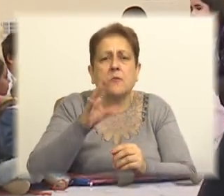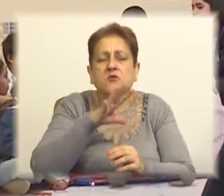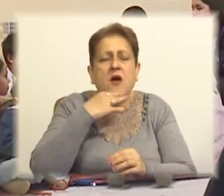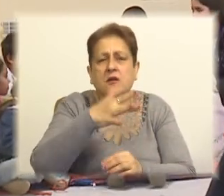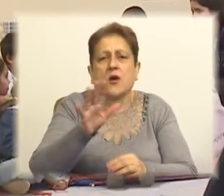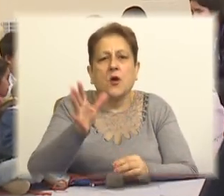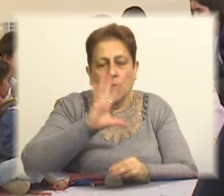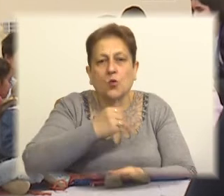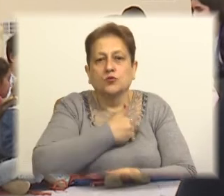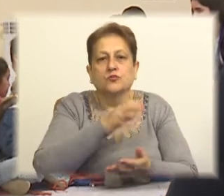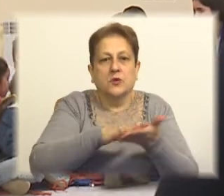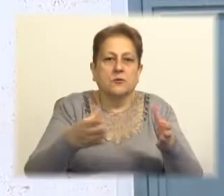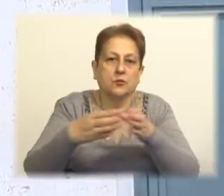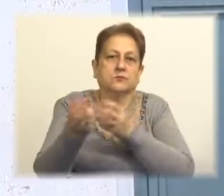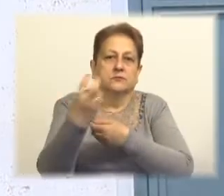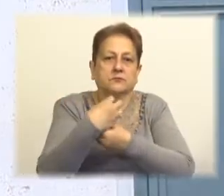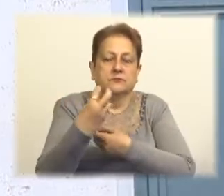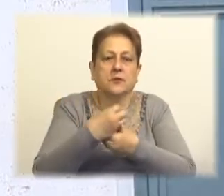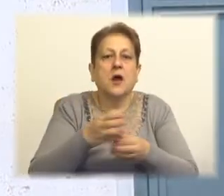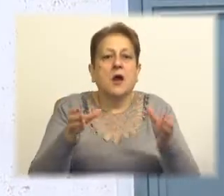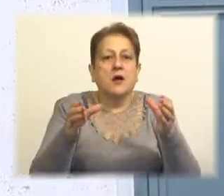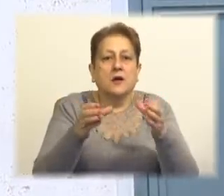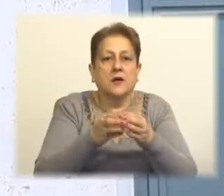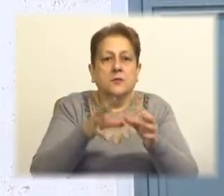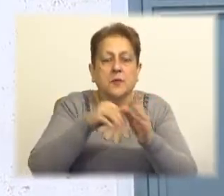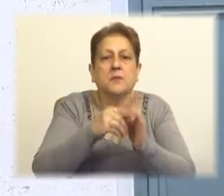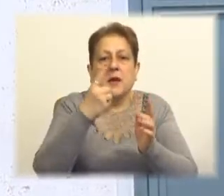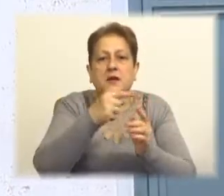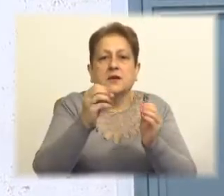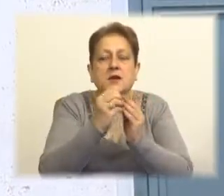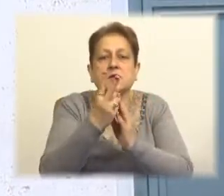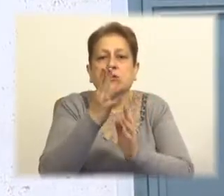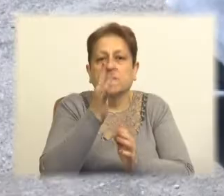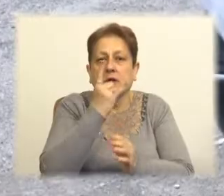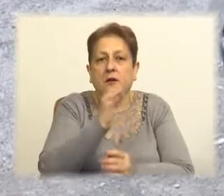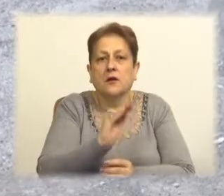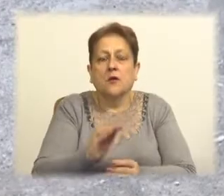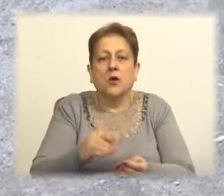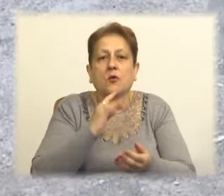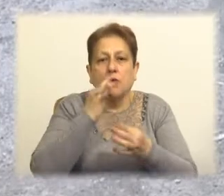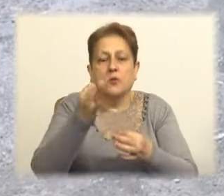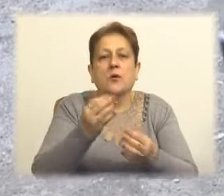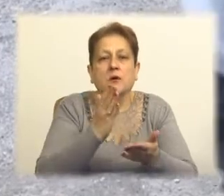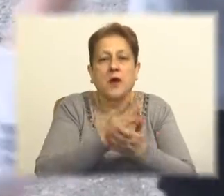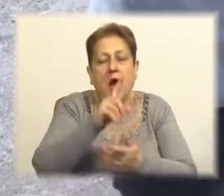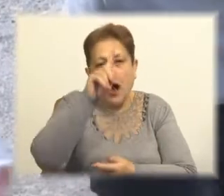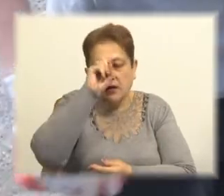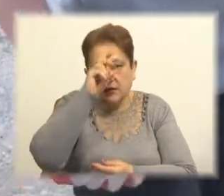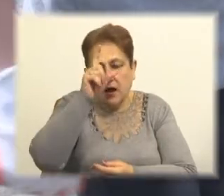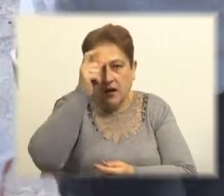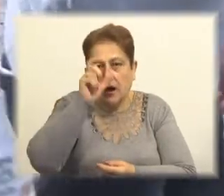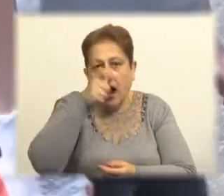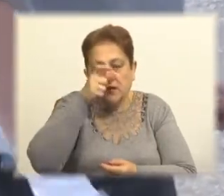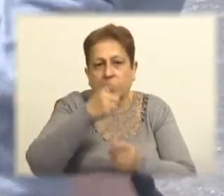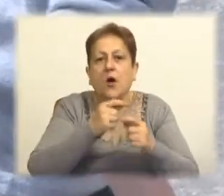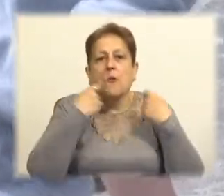դրանից հետո կուզեն մեր շարքերում լինել։ Կազմակերպության մեջ 10-ից 12 տարեկան երեխաներին կոչում են գայլիկներ ու արծիվիկներ։ Նրանք դեղին